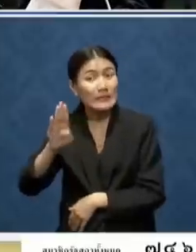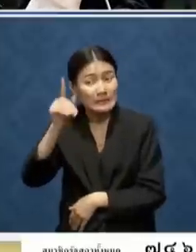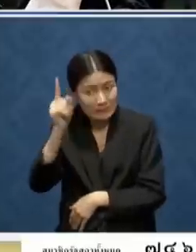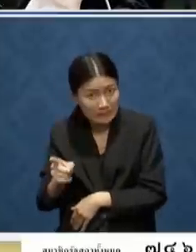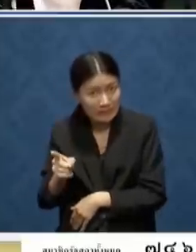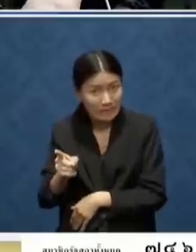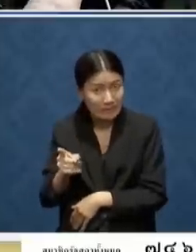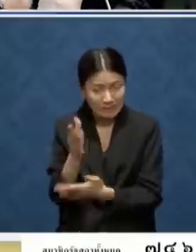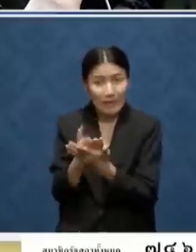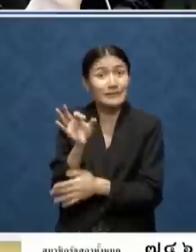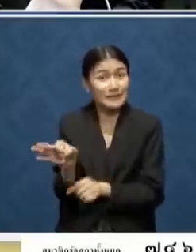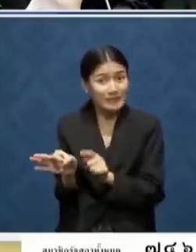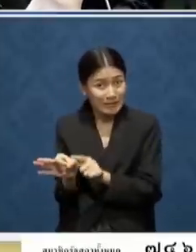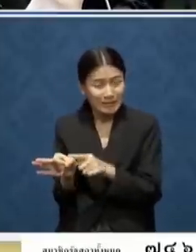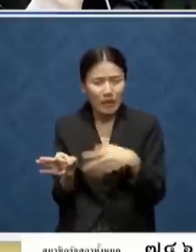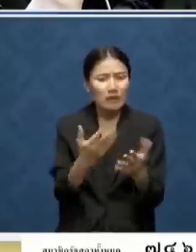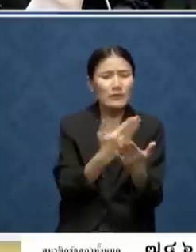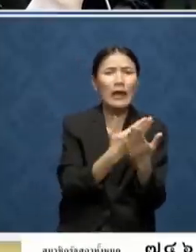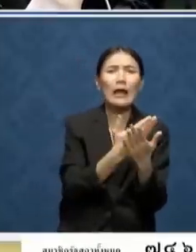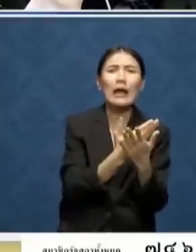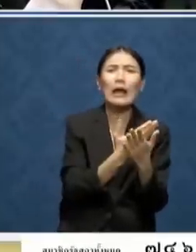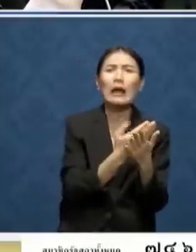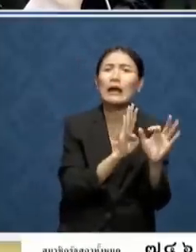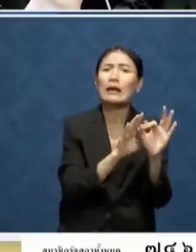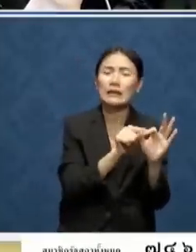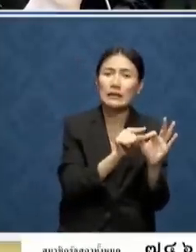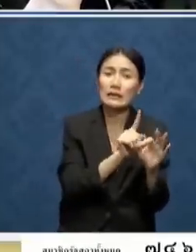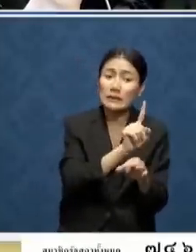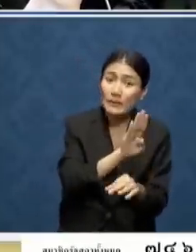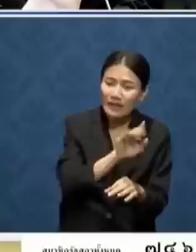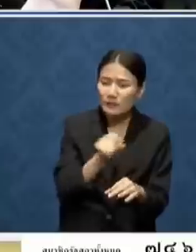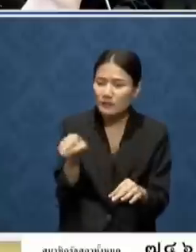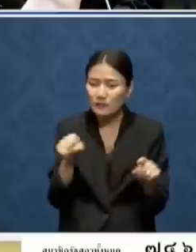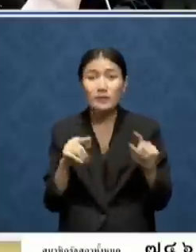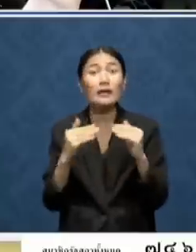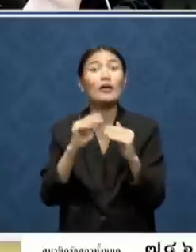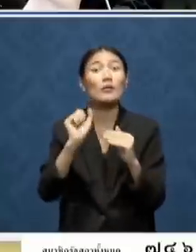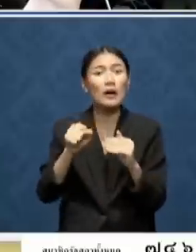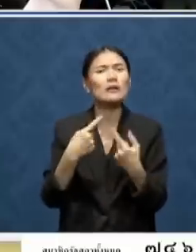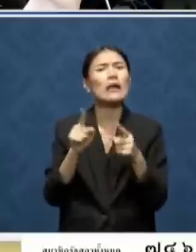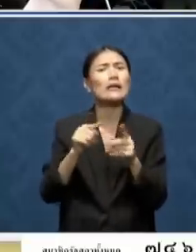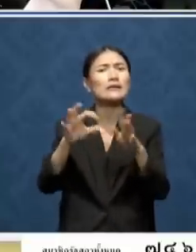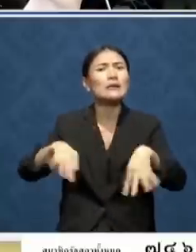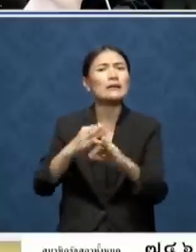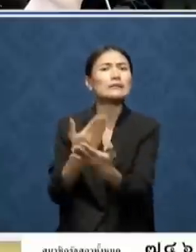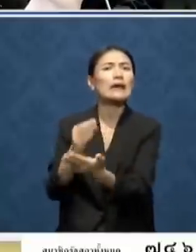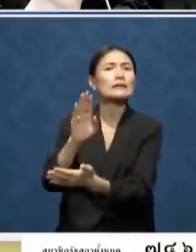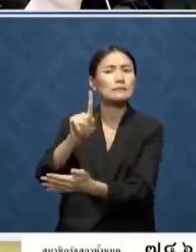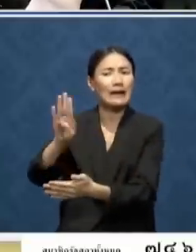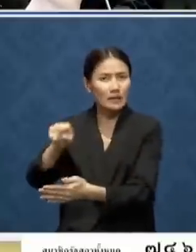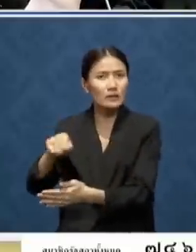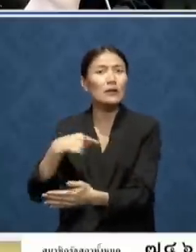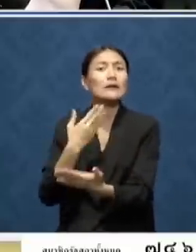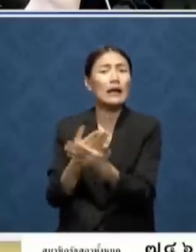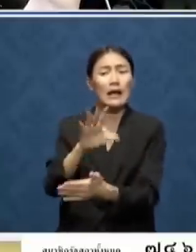ได้เนี่ยมันก็ขึ้นอยู่กับว่าแหล่งที่มาของเงินนั้นน่าเชื่อถือหรือไม่ถ้าท่านไม่สามารถนำเงินทั้ง 56,000ล้านมามา